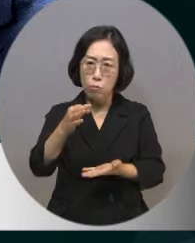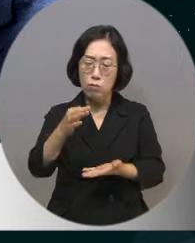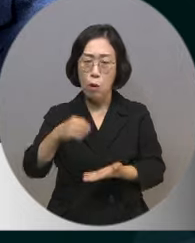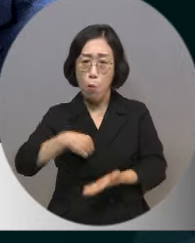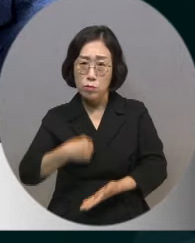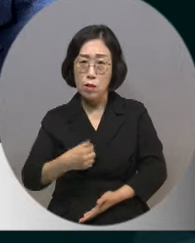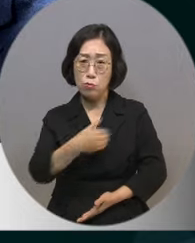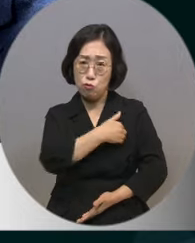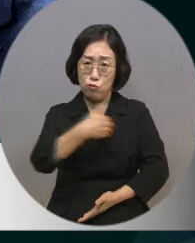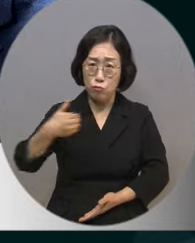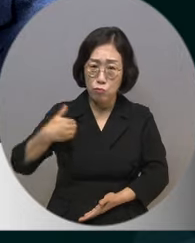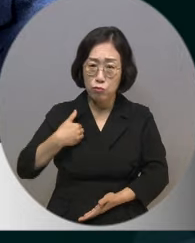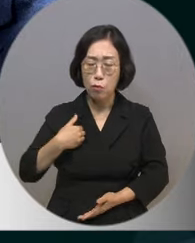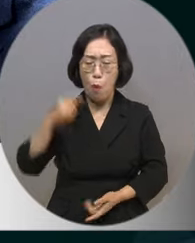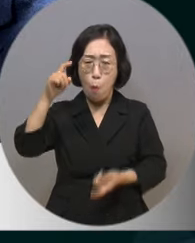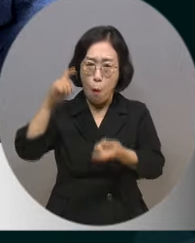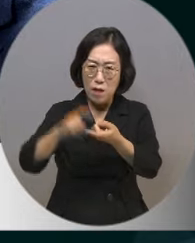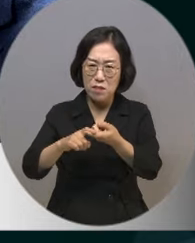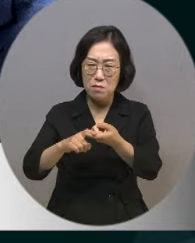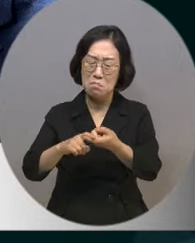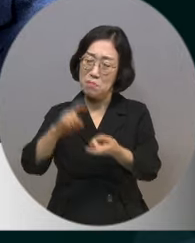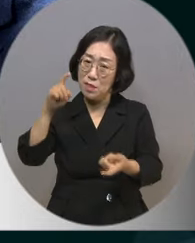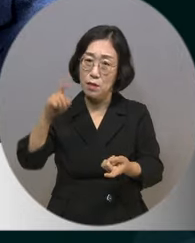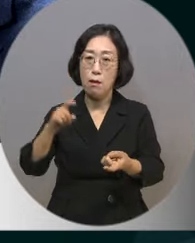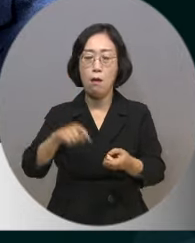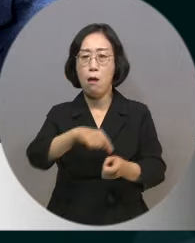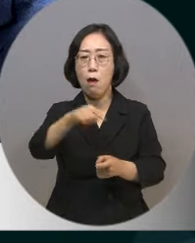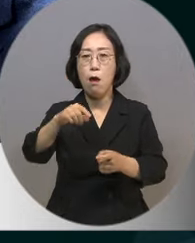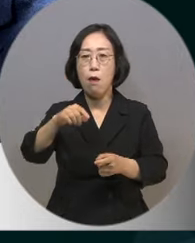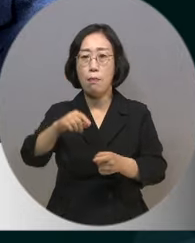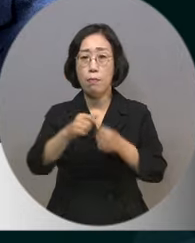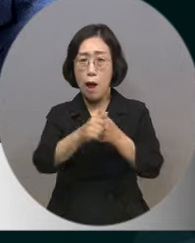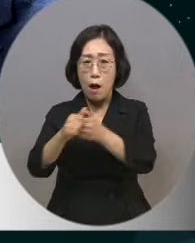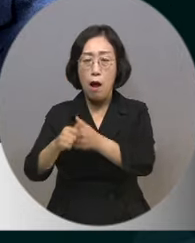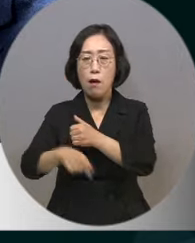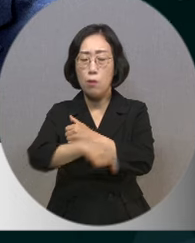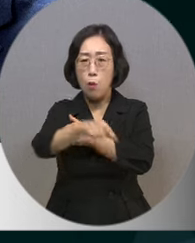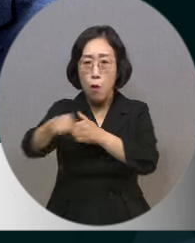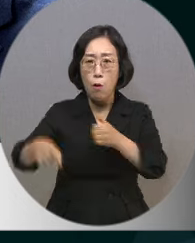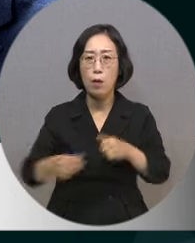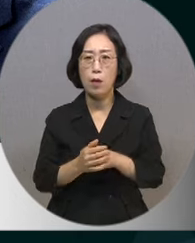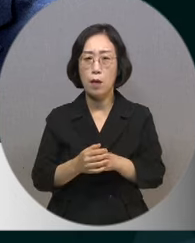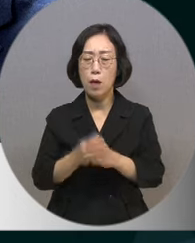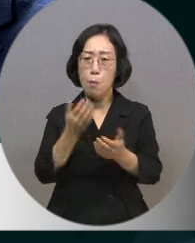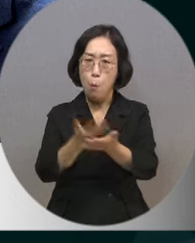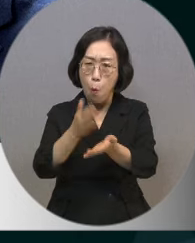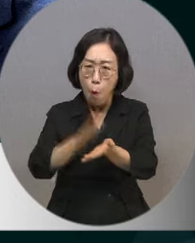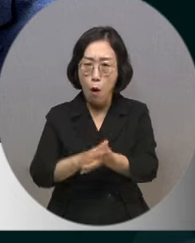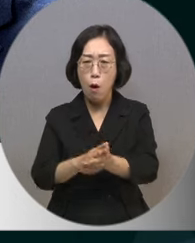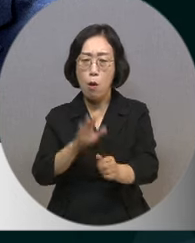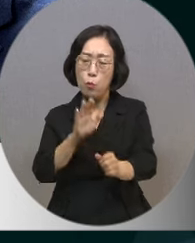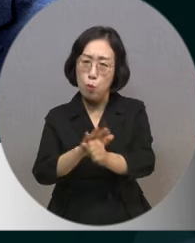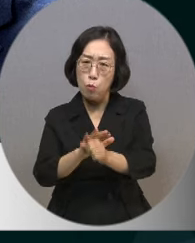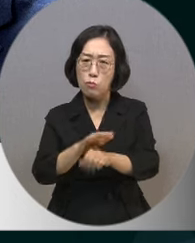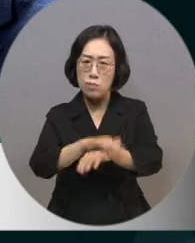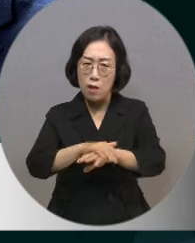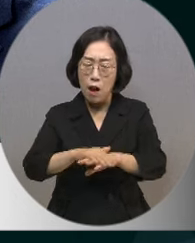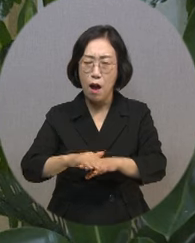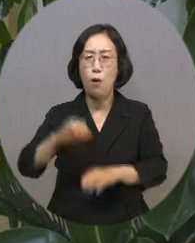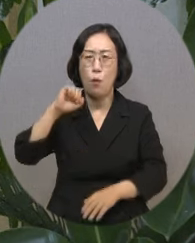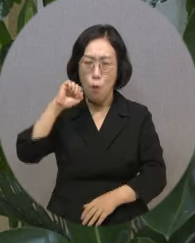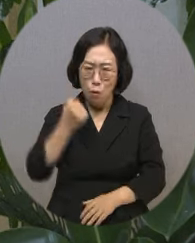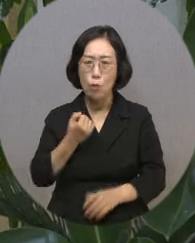뭐 관심도 이런 거요. 따라가지고 사회복지관의 이제 기능 보강이 굉장히 제한적으로 이루어지고 있는